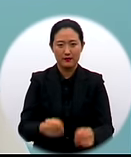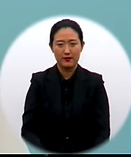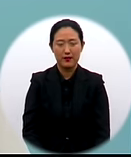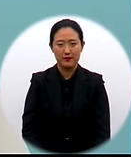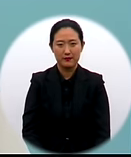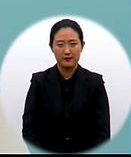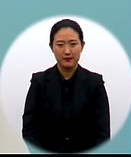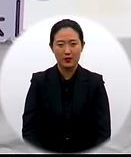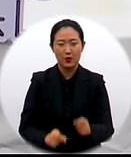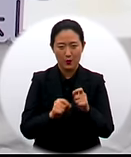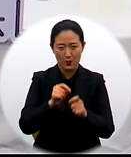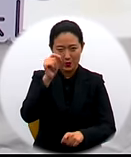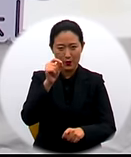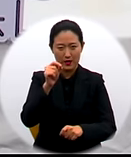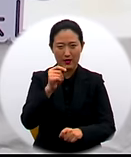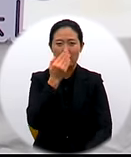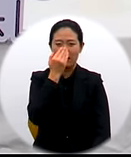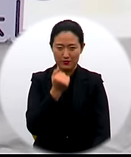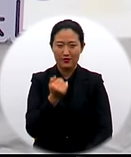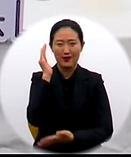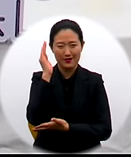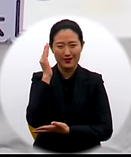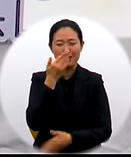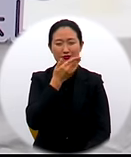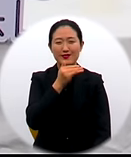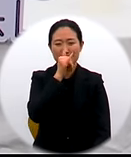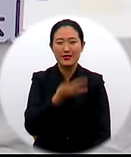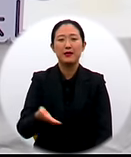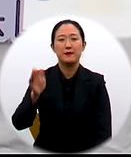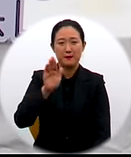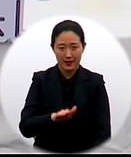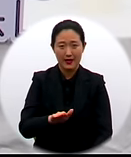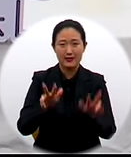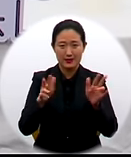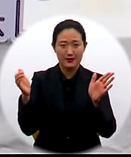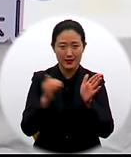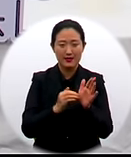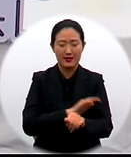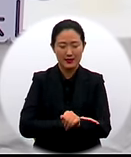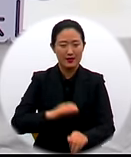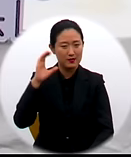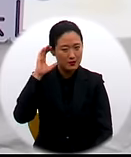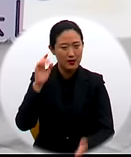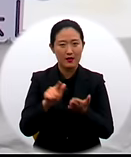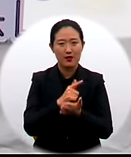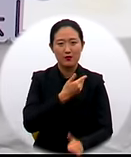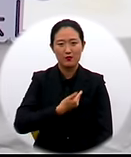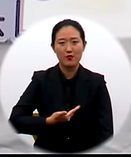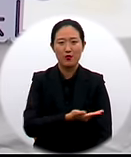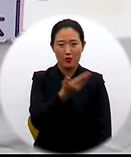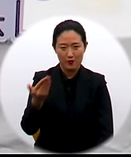않을까 생각합니다. 긴 시간 굉장히 지루한 이야기가 됐을 수도 있는데 지금까지 잘